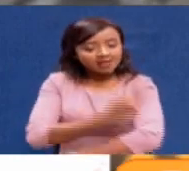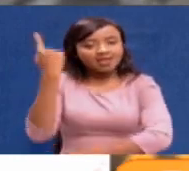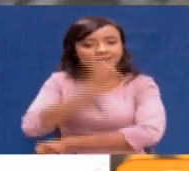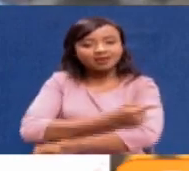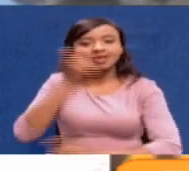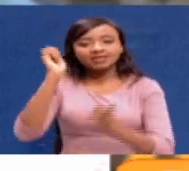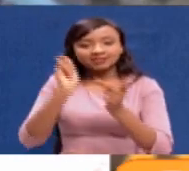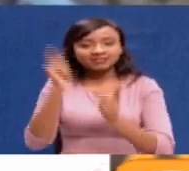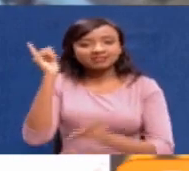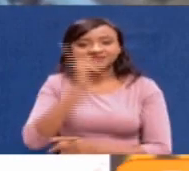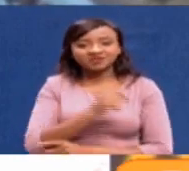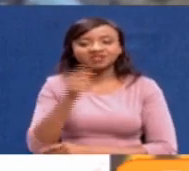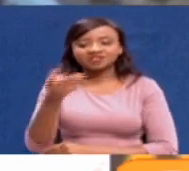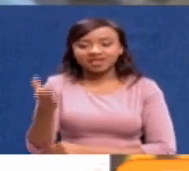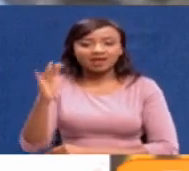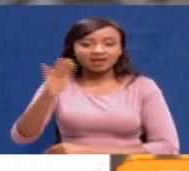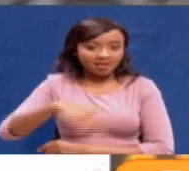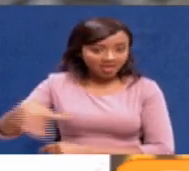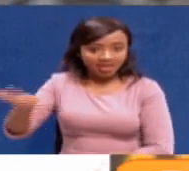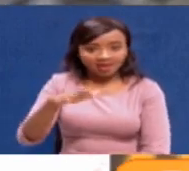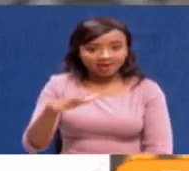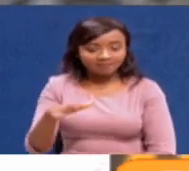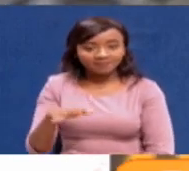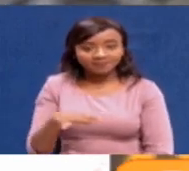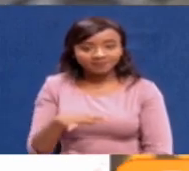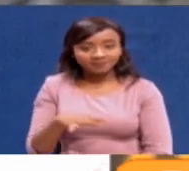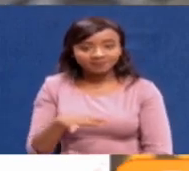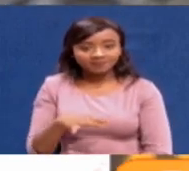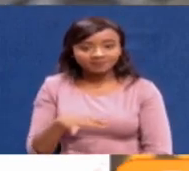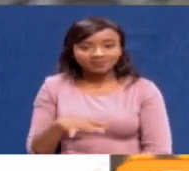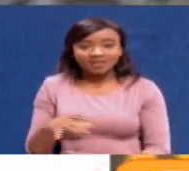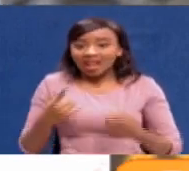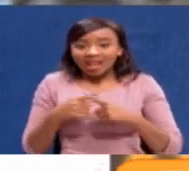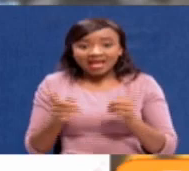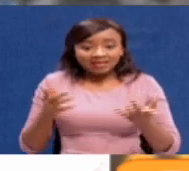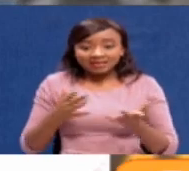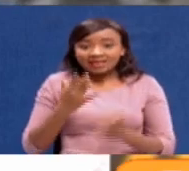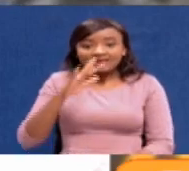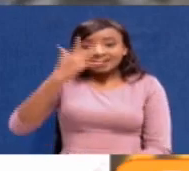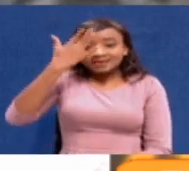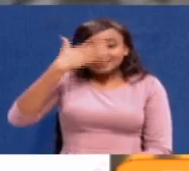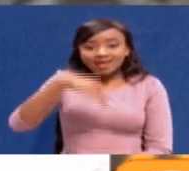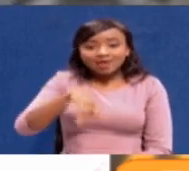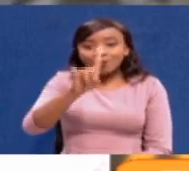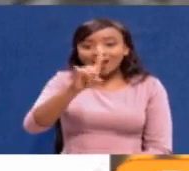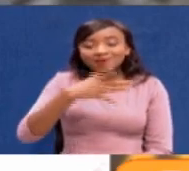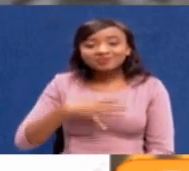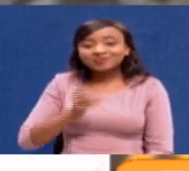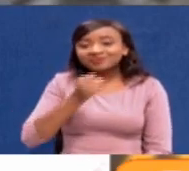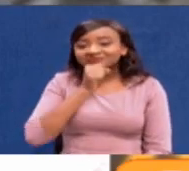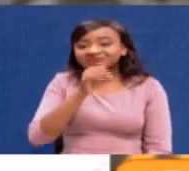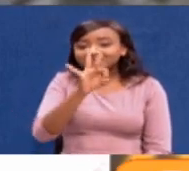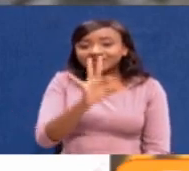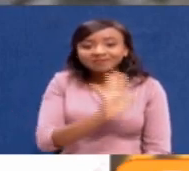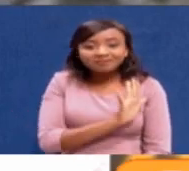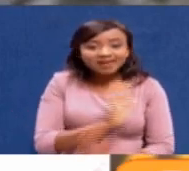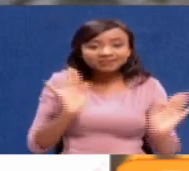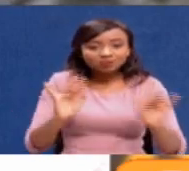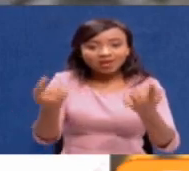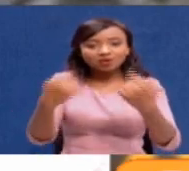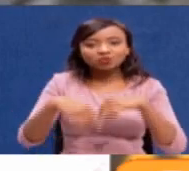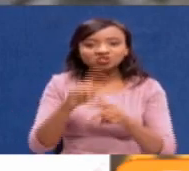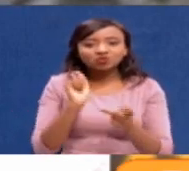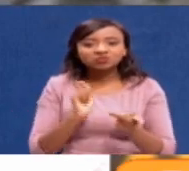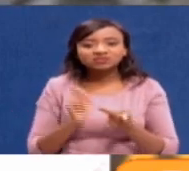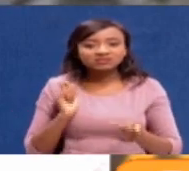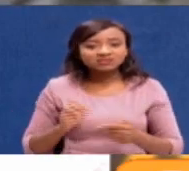mass testing katika Old Town. Lakini siku ya kwanza tumepata watu 53 peke yake